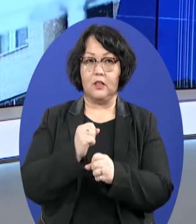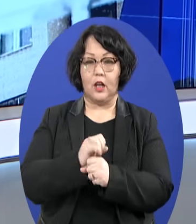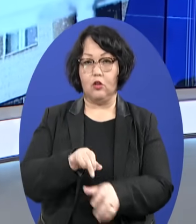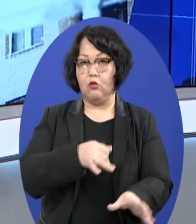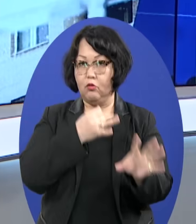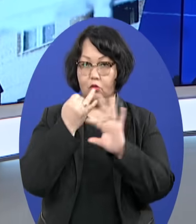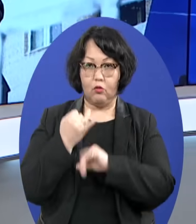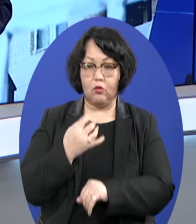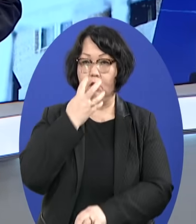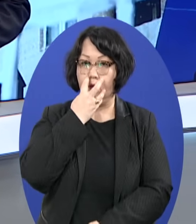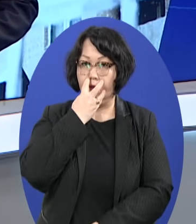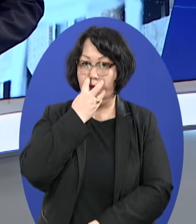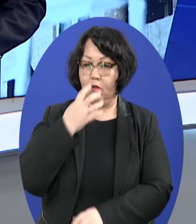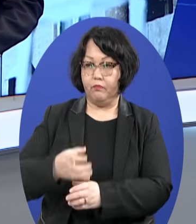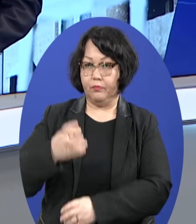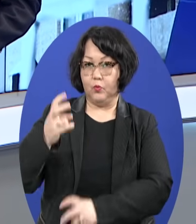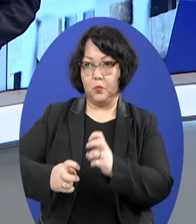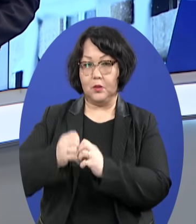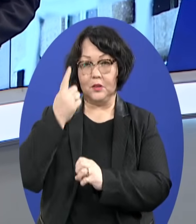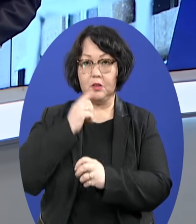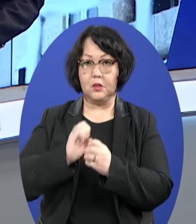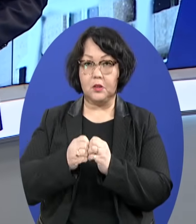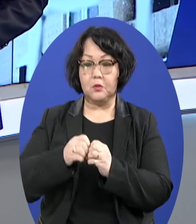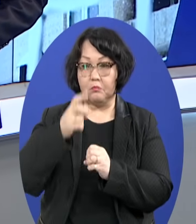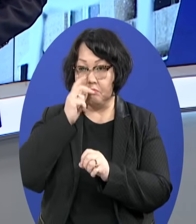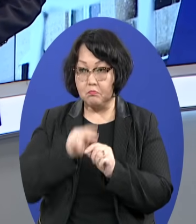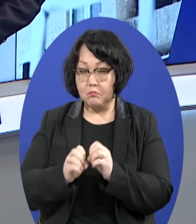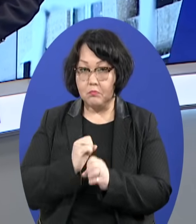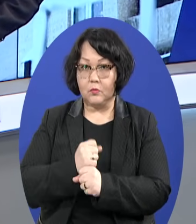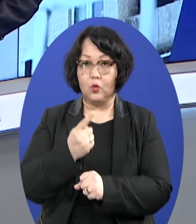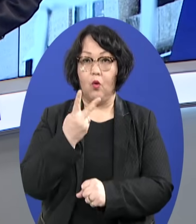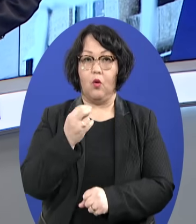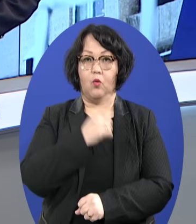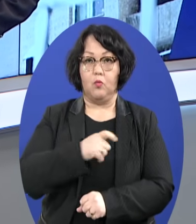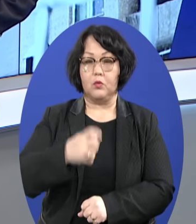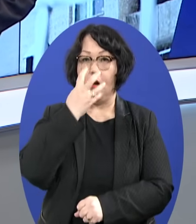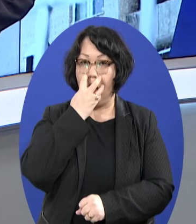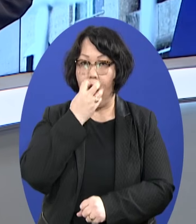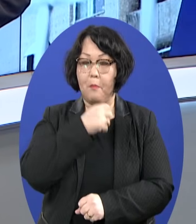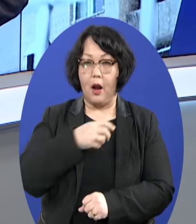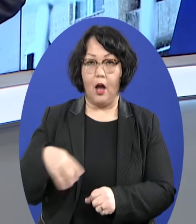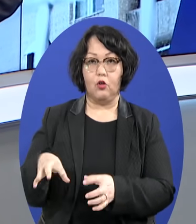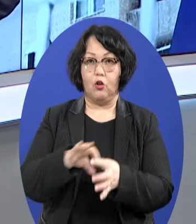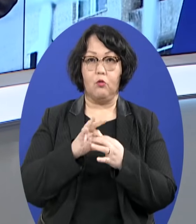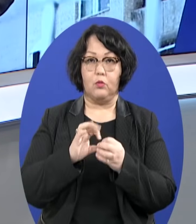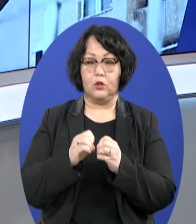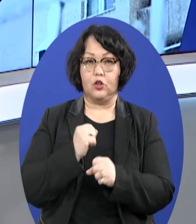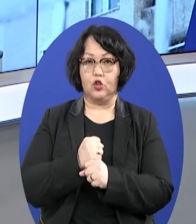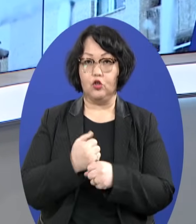төрөгчийн үйлдвэр ашиглалтанд орж туршилтаа эхлүүлнэ. Энэ үйлдвэр ашиглалтанд орсноор 120 хүнд нэгэн зэрэг амьсгалын аппарат залгах боломж